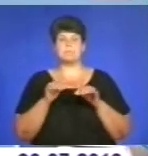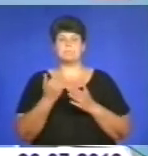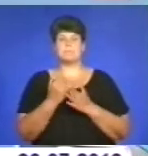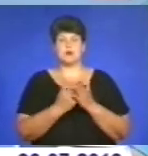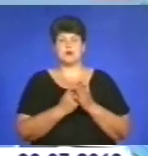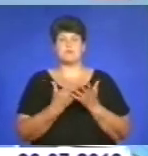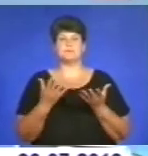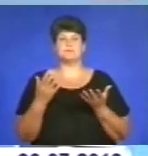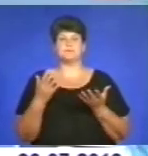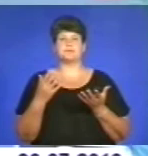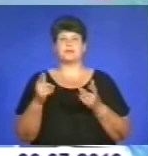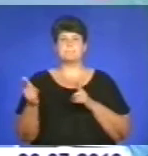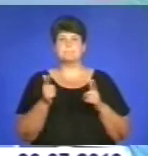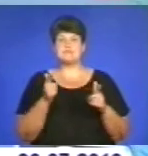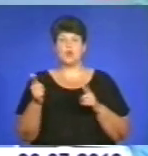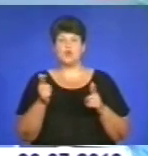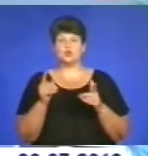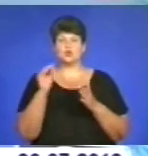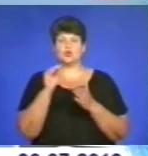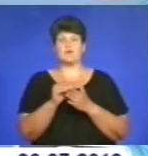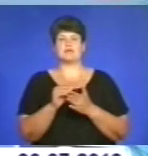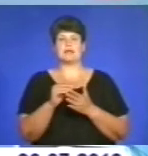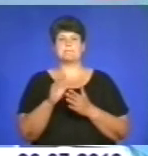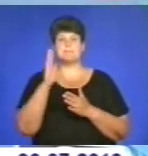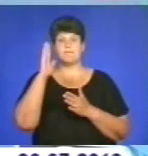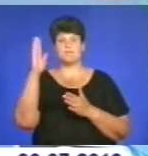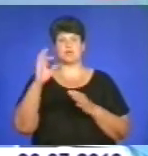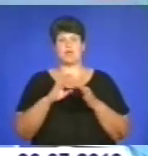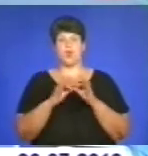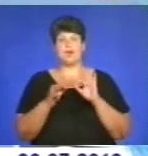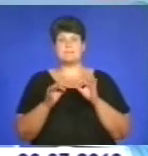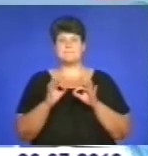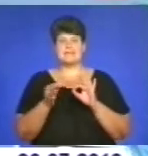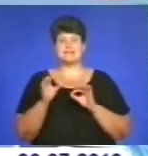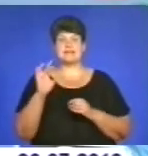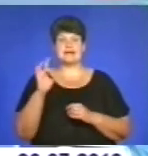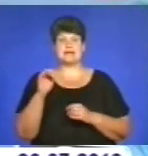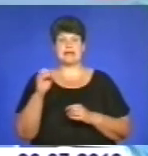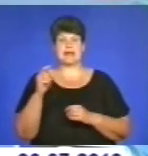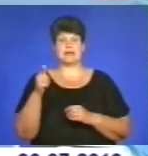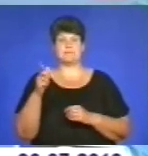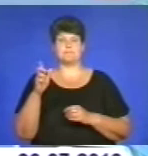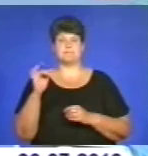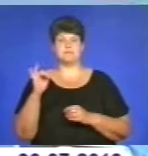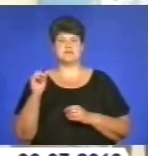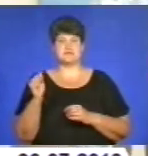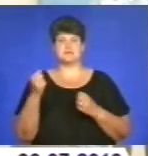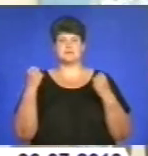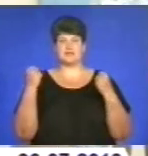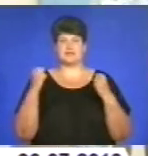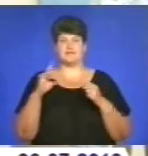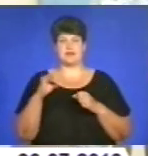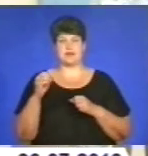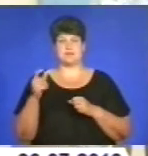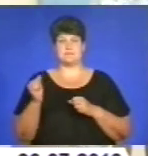один напрямок підготовки майбутніх олімпійців – це регбістів, тобто в напрямку спортивному регбі.